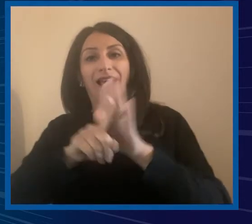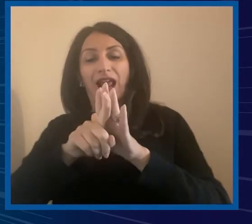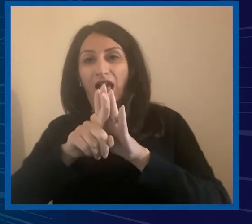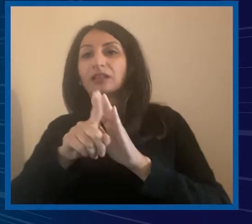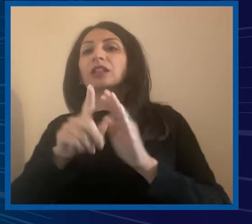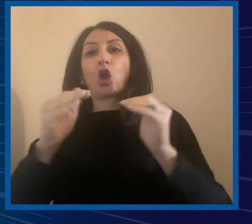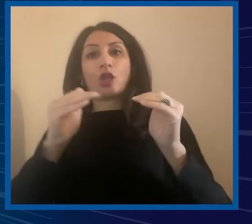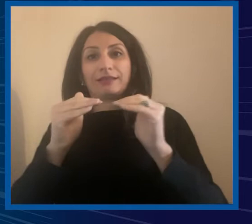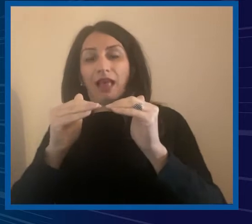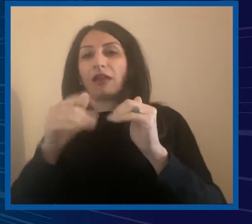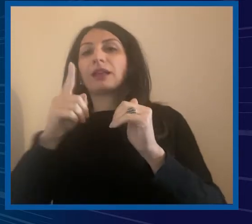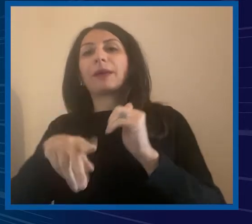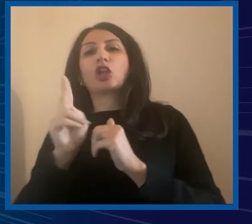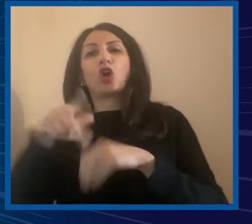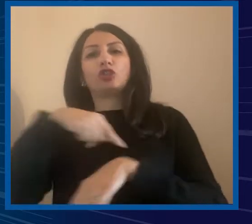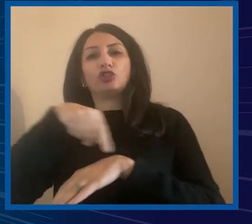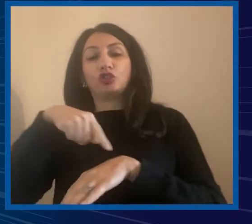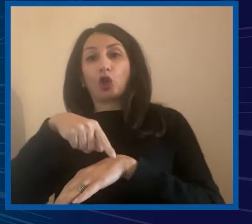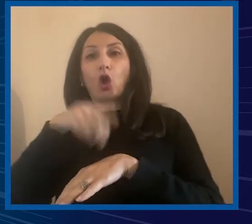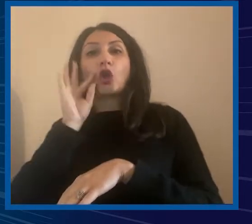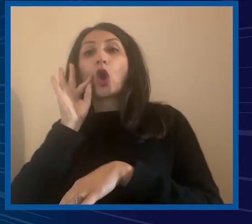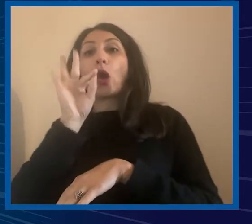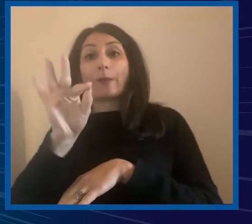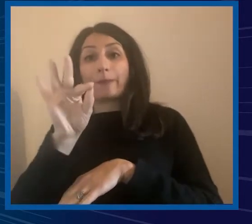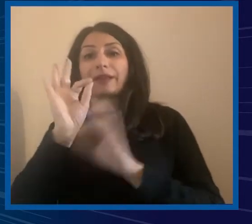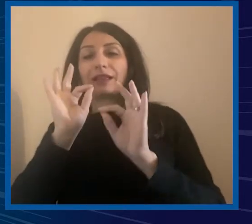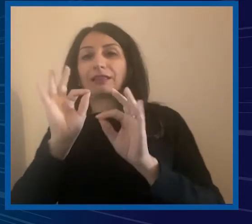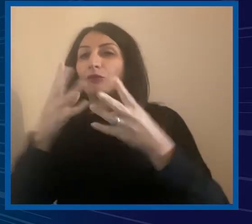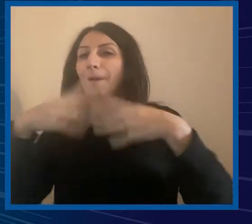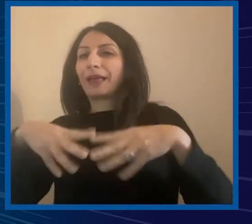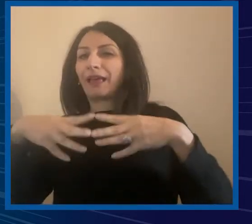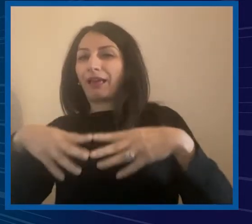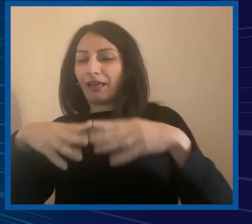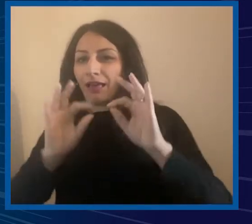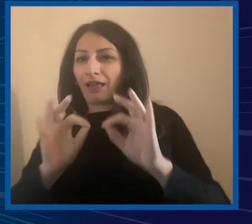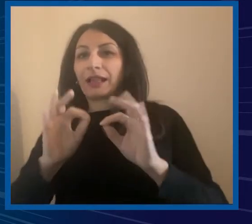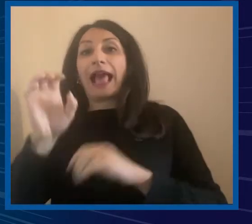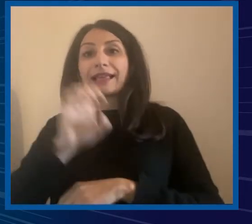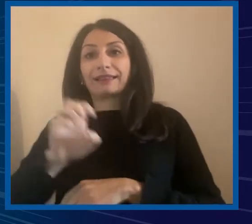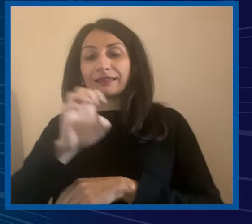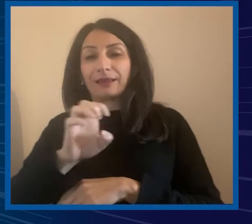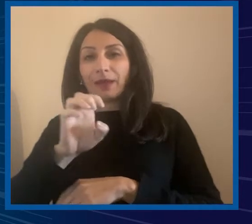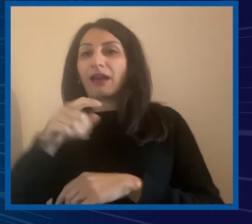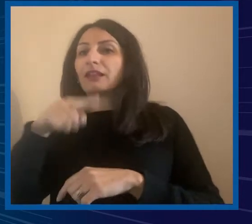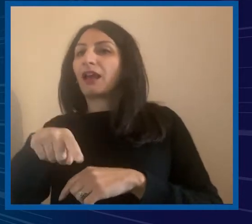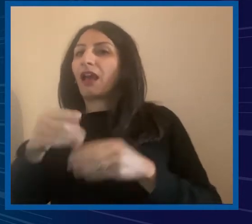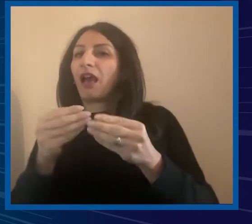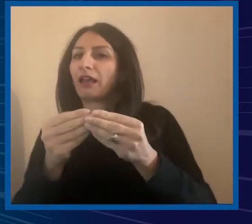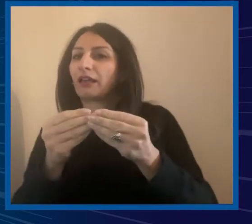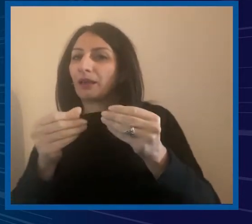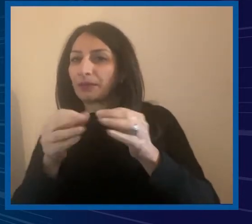gradi centigradi per 12 ore, al fine di completare la dissociazione meccanica ed enzimatica della